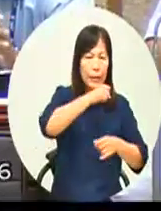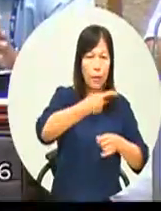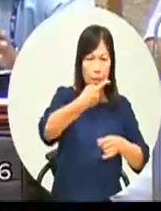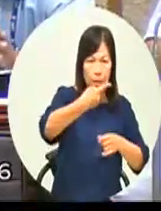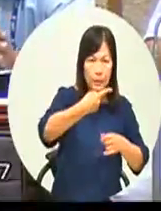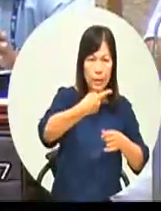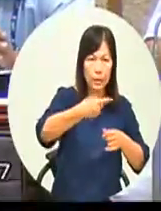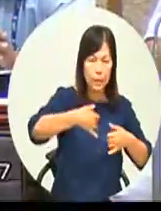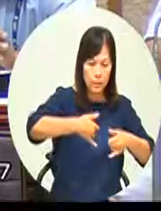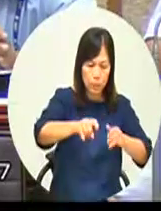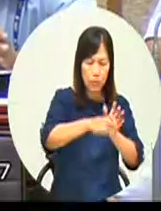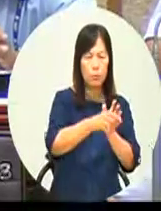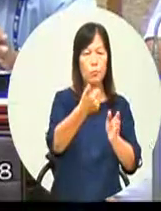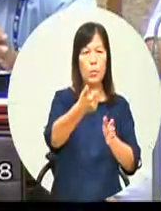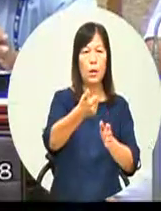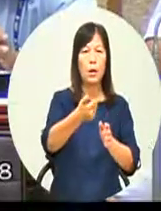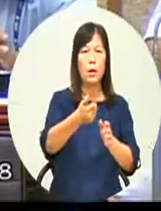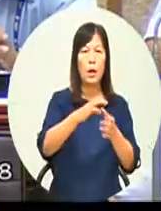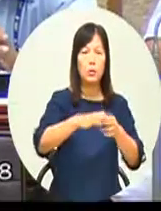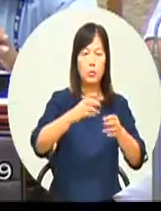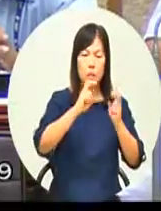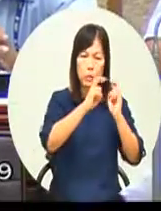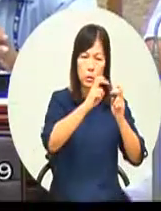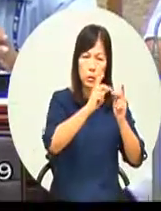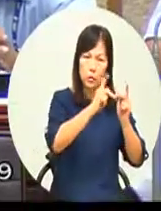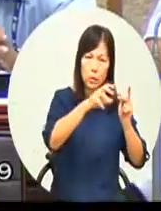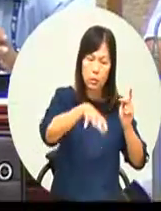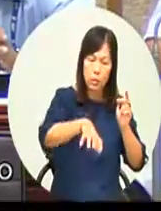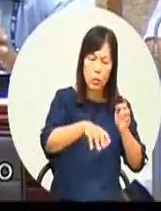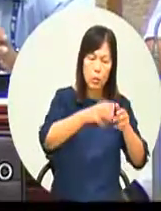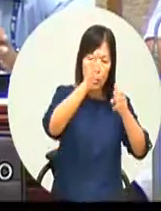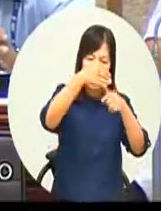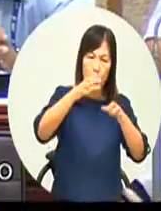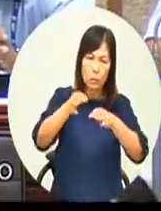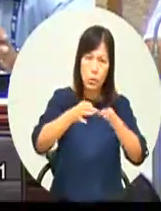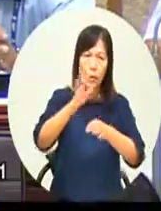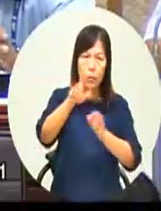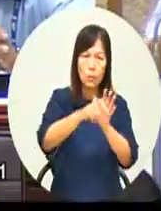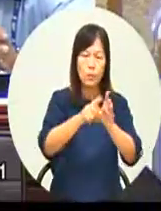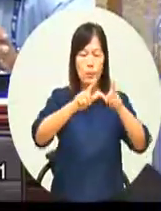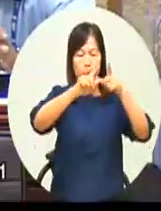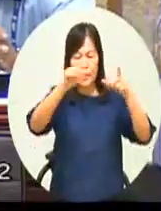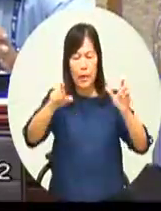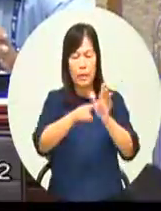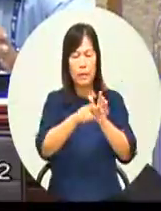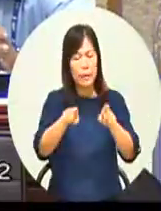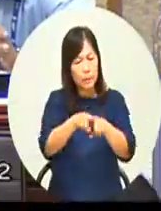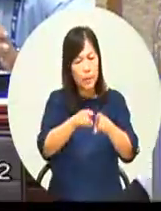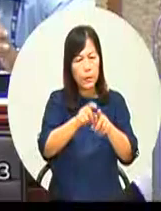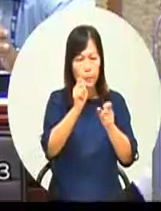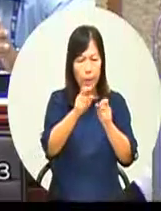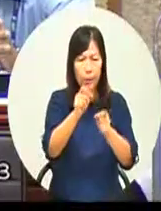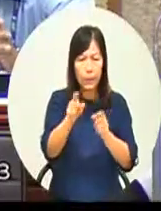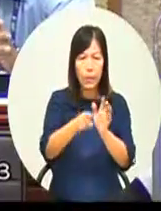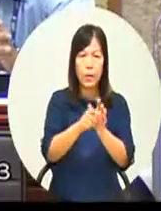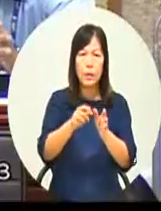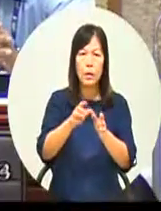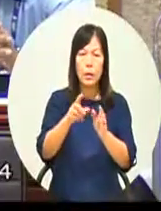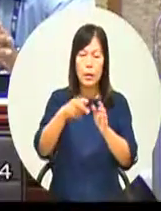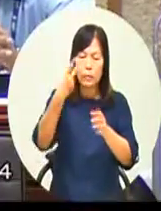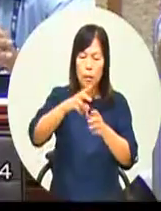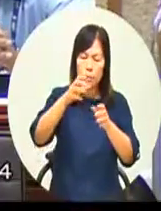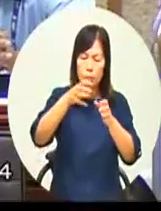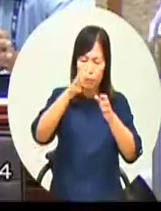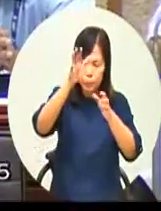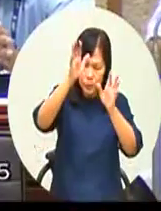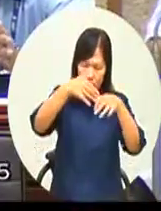面的话，其实这个区位部分，目前捷运公司也积极在招商哦，是希望从大型零售跟餐饮的面向，然后进行这一部分的招商。